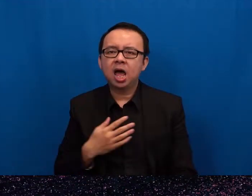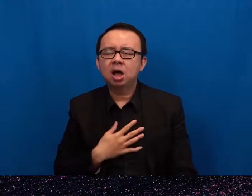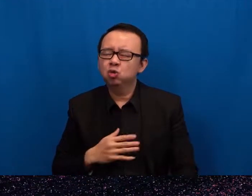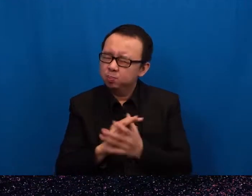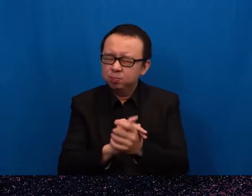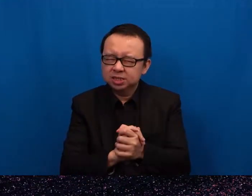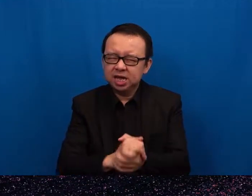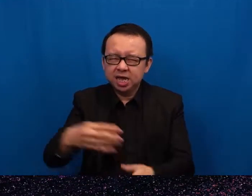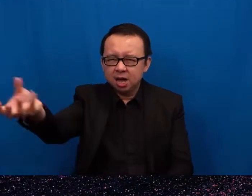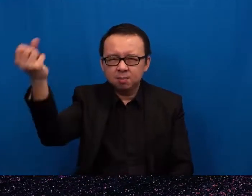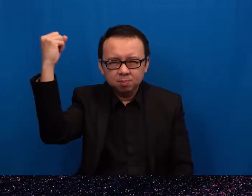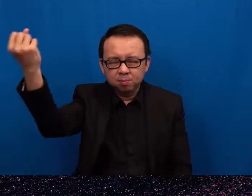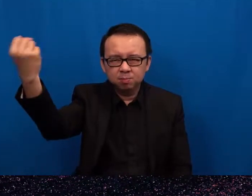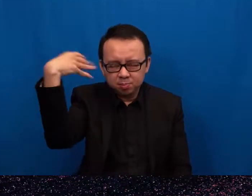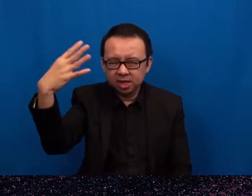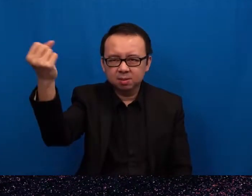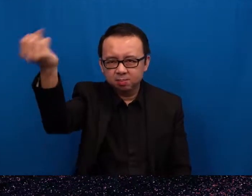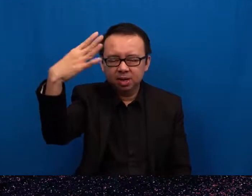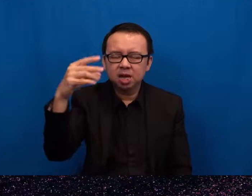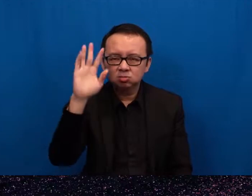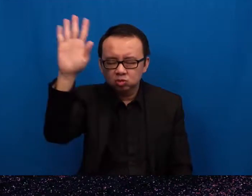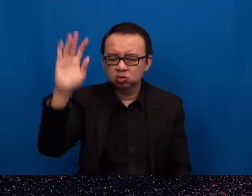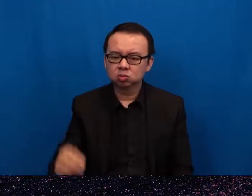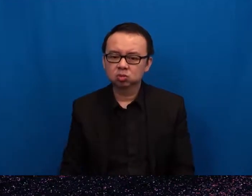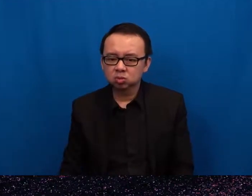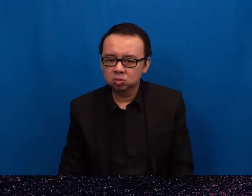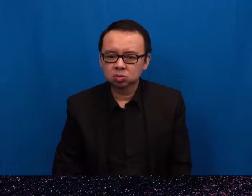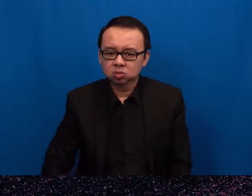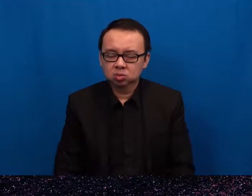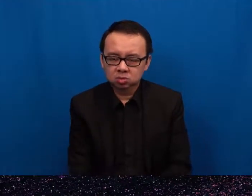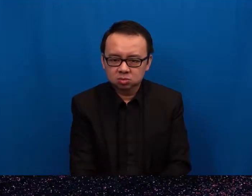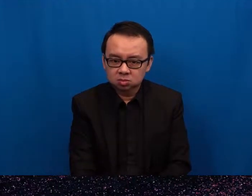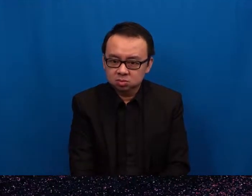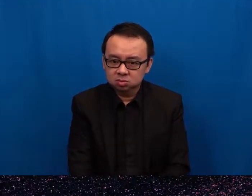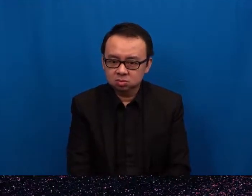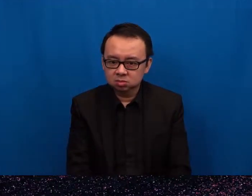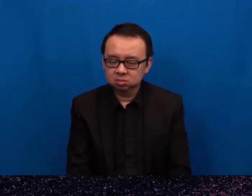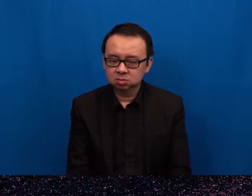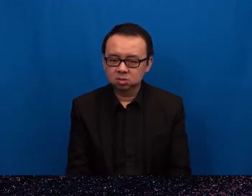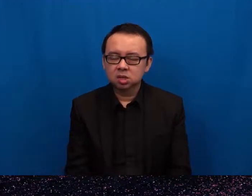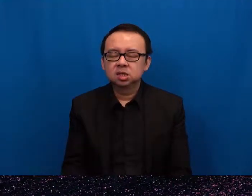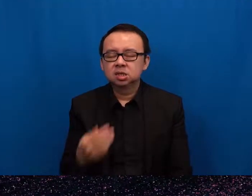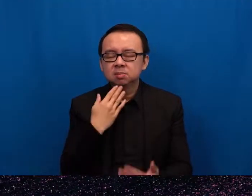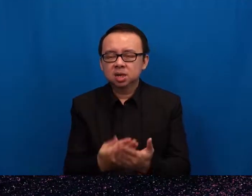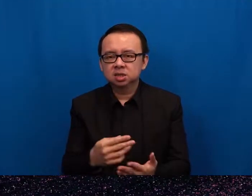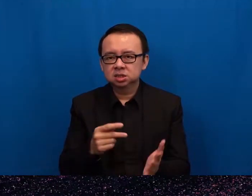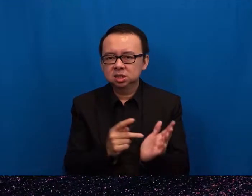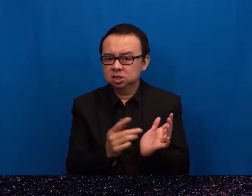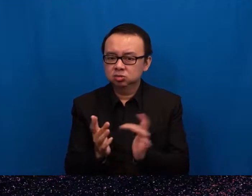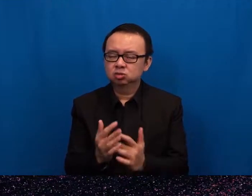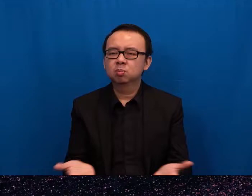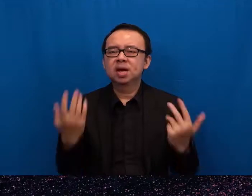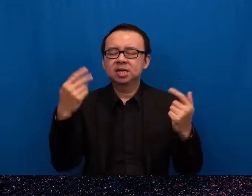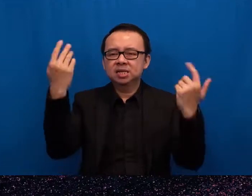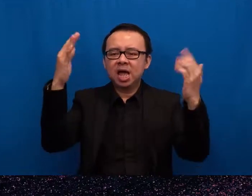I'm believing in your miracles for all your people who are listening to us right now. Thank you Jesus. Oh mari kita